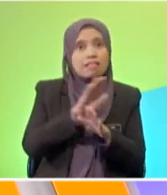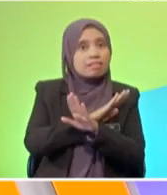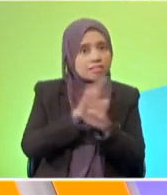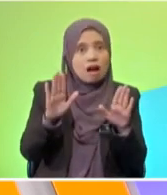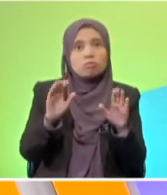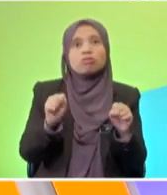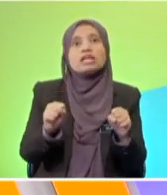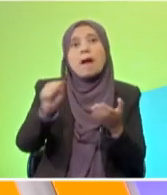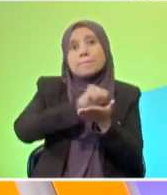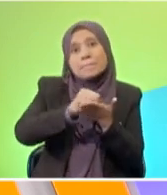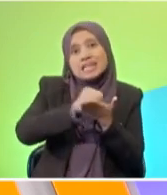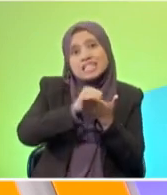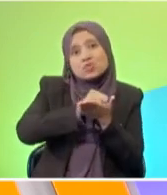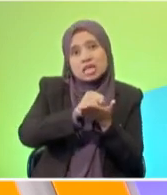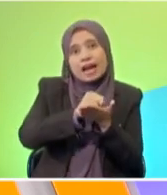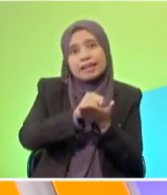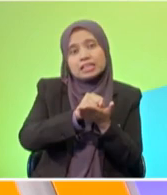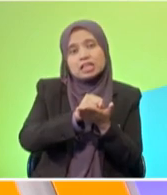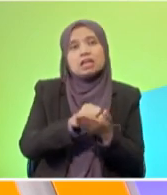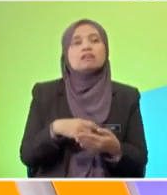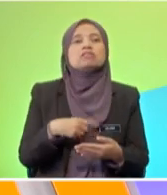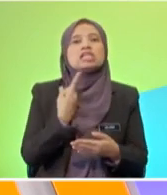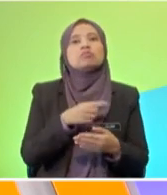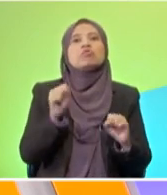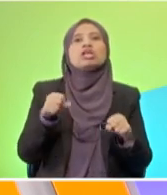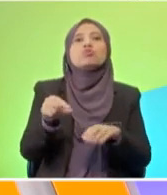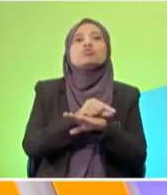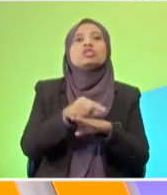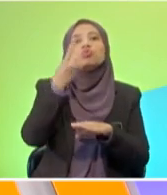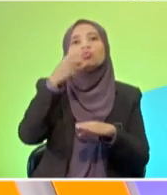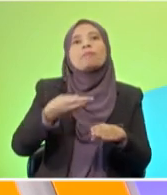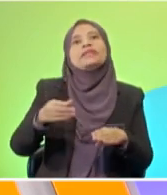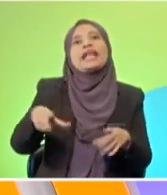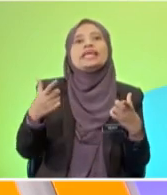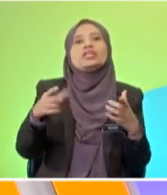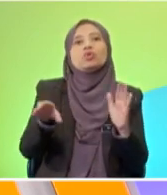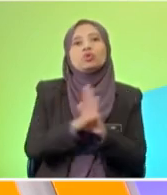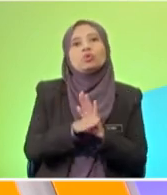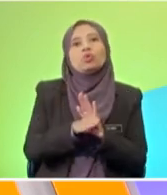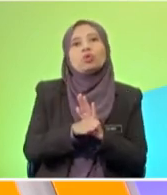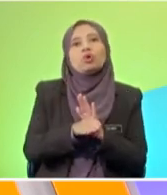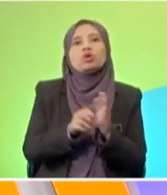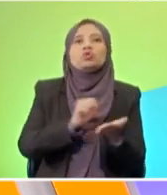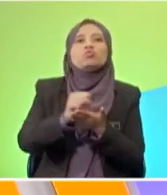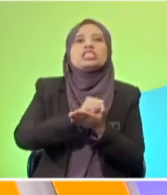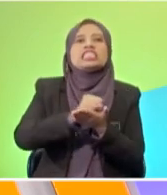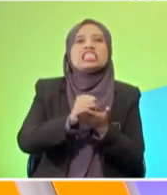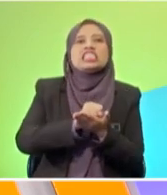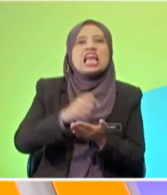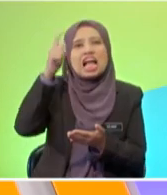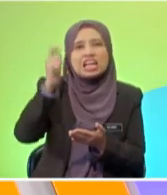menyucikan di suci dari segi macam mana kita mungkin boleh bahasa tanda kita mungkin boleh buat sirampok